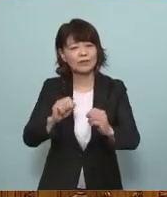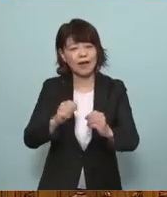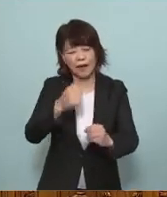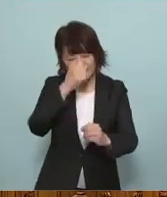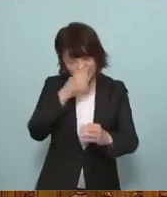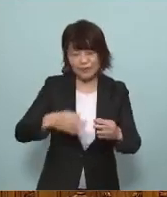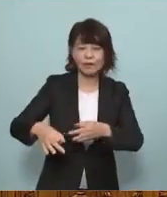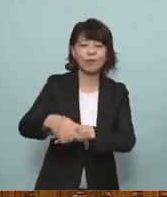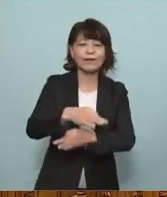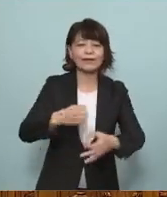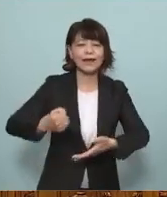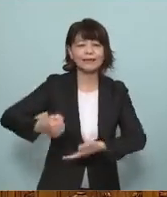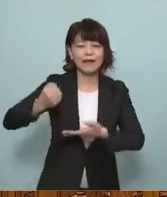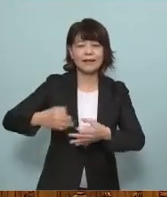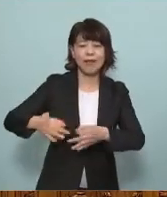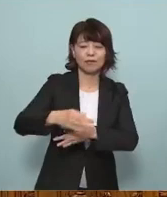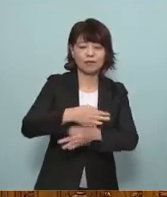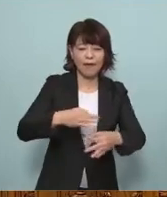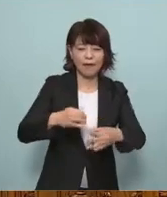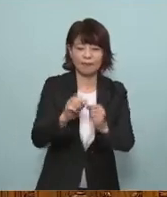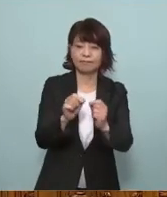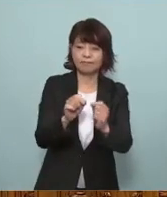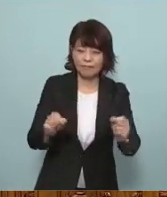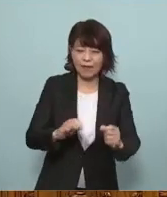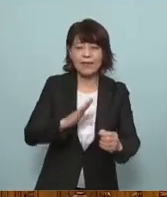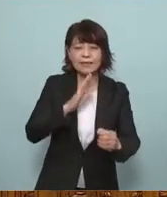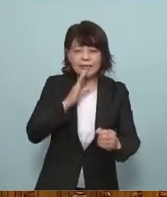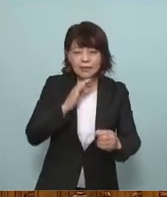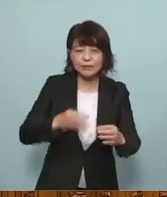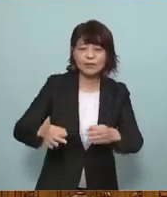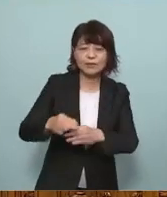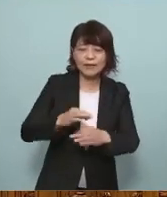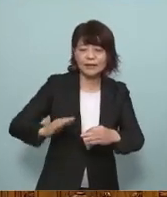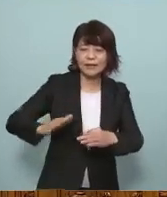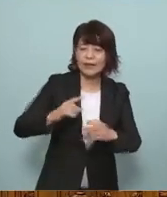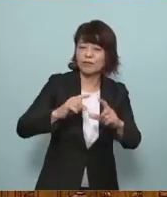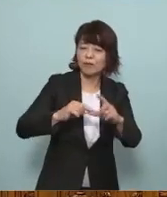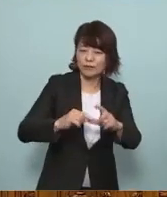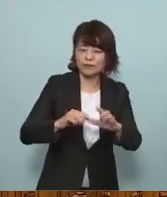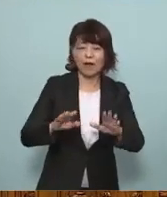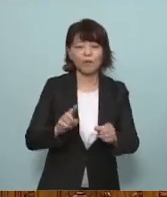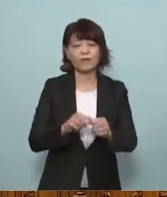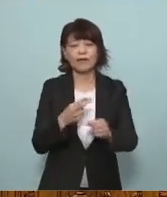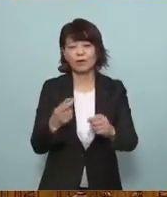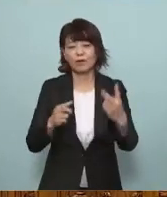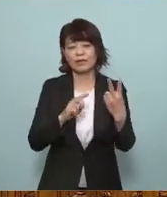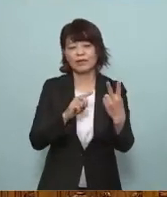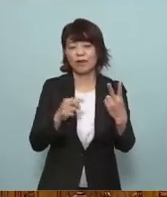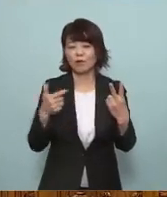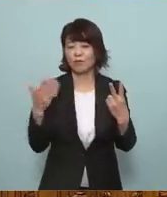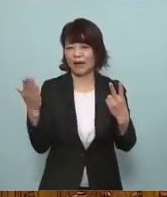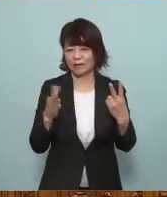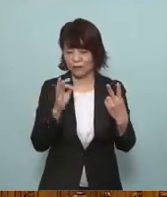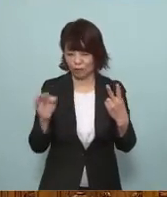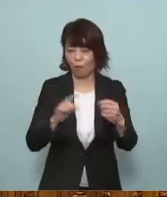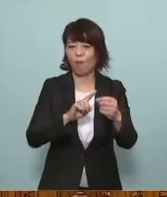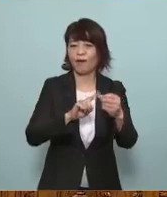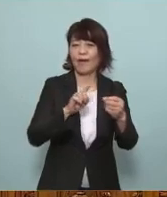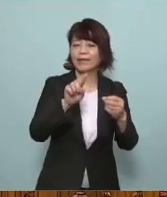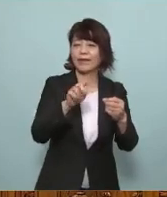により、実質経済成長率は今年度に 2.6% 程度、来年度